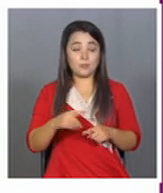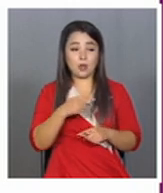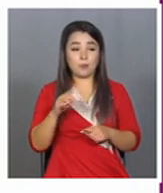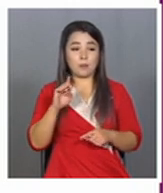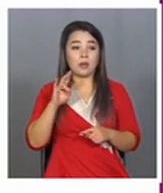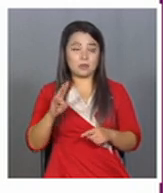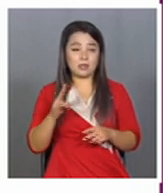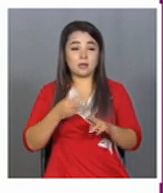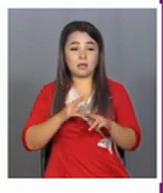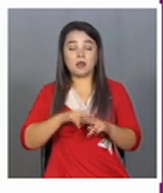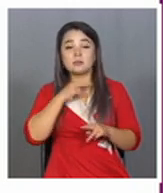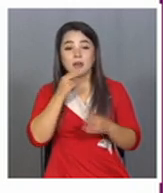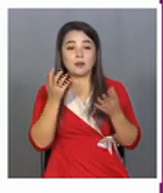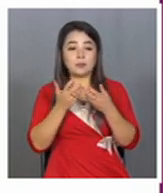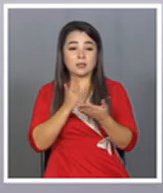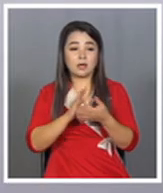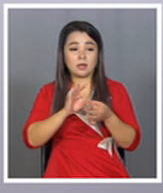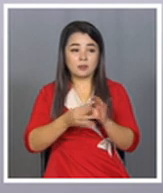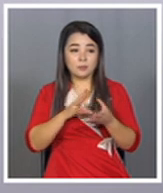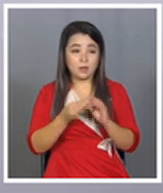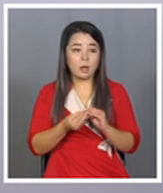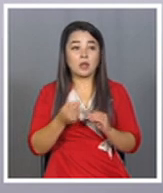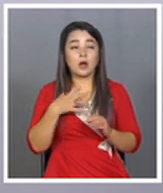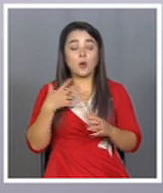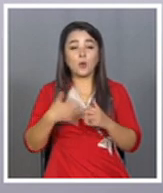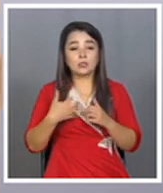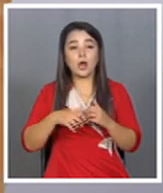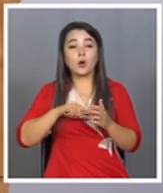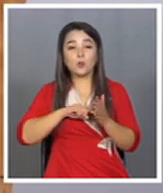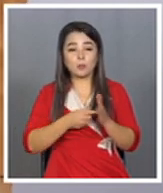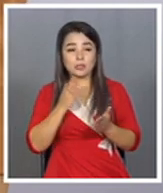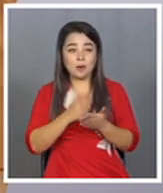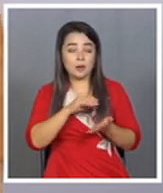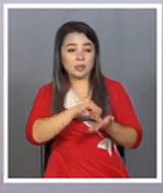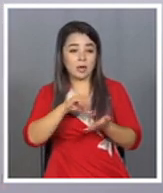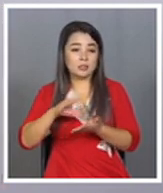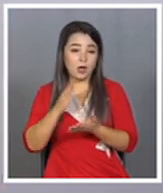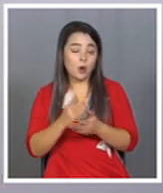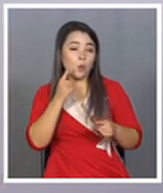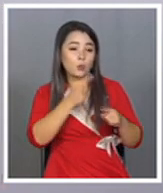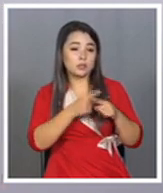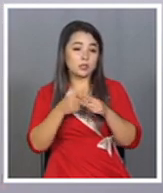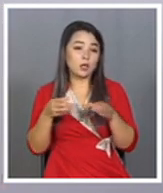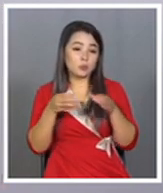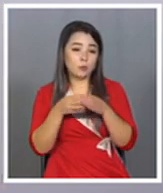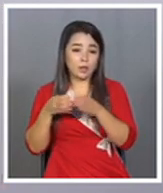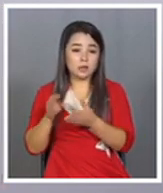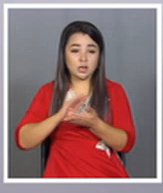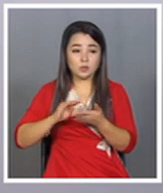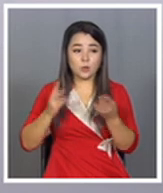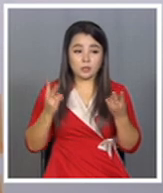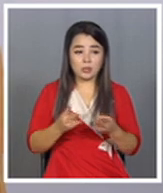азайту БН. Бұл жерде біз ортақ көбейткіші бар мүшелерді қосылғыштарға топтау керекпіз.